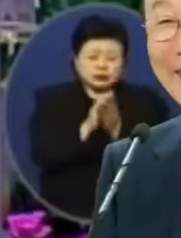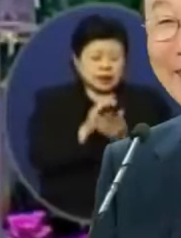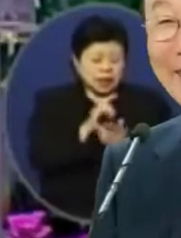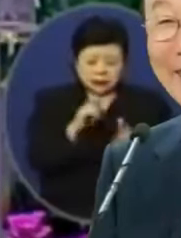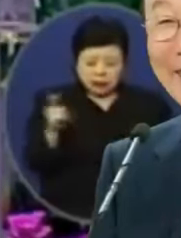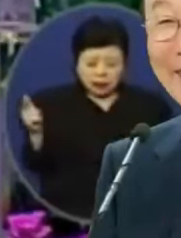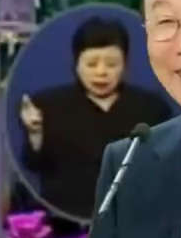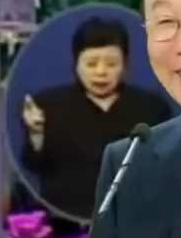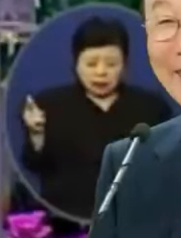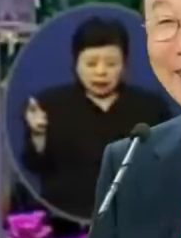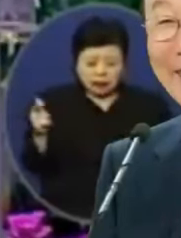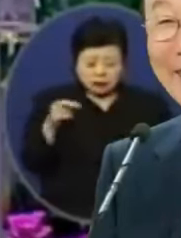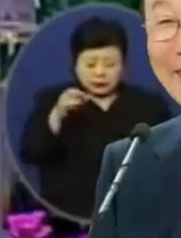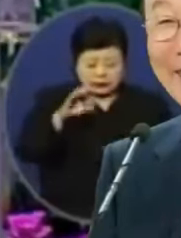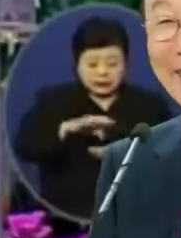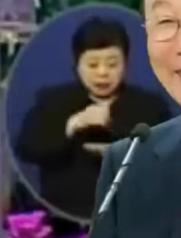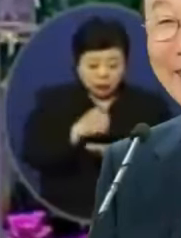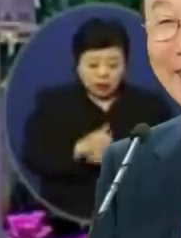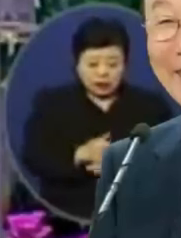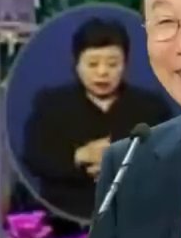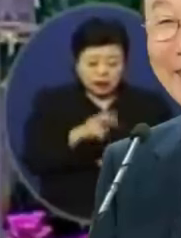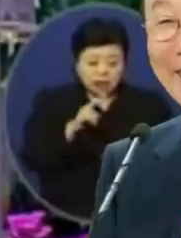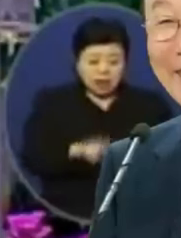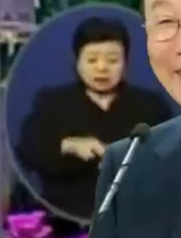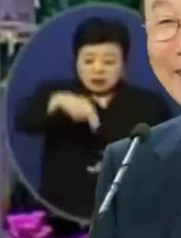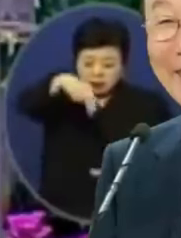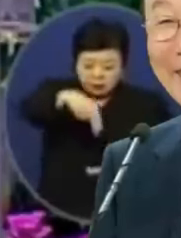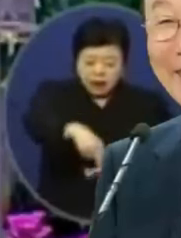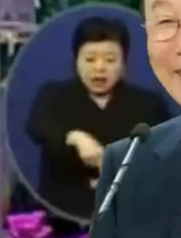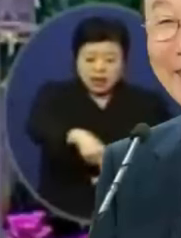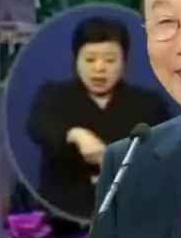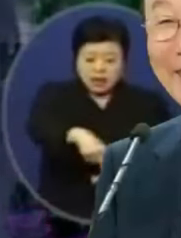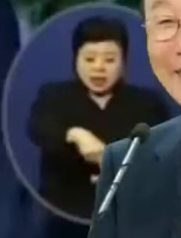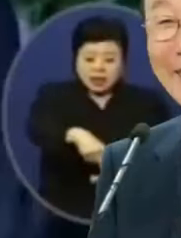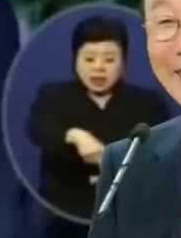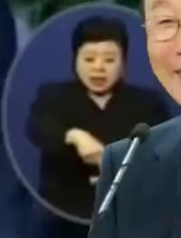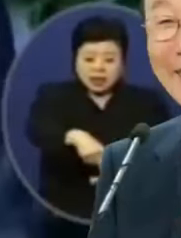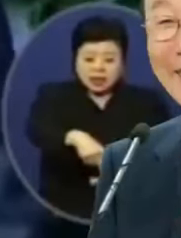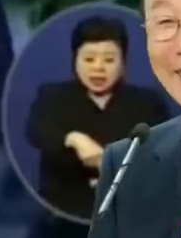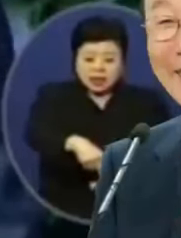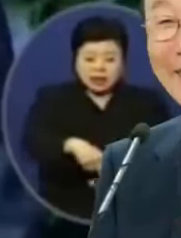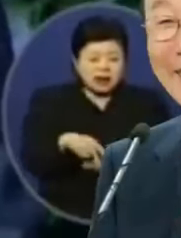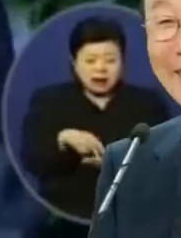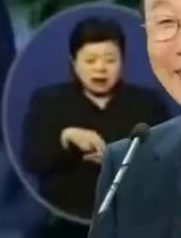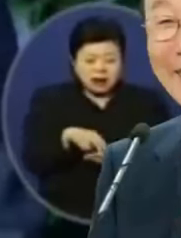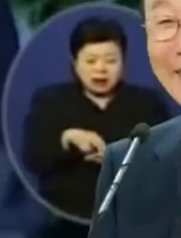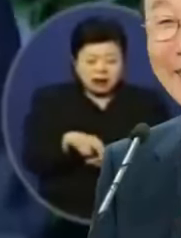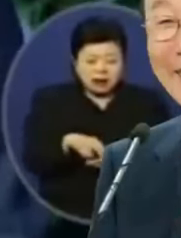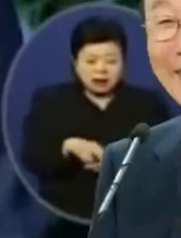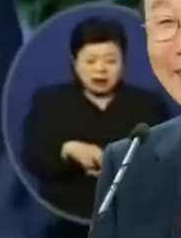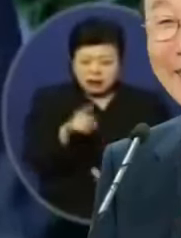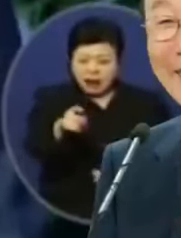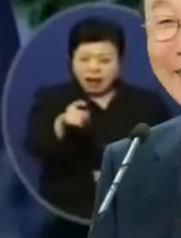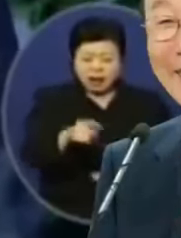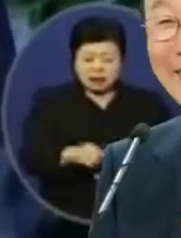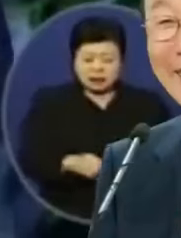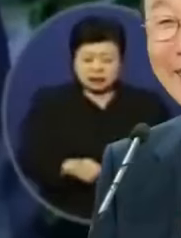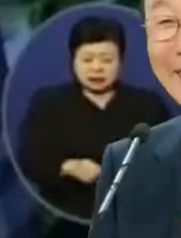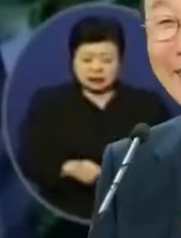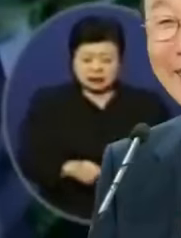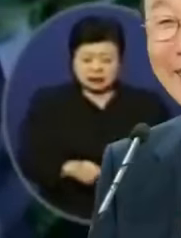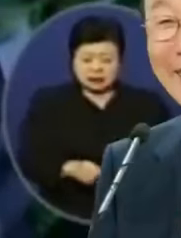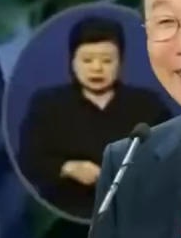그러니 느부갓네살이 앉은 의자에서 벌떡 일어나서 몸을 부들부들 떨었습니다. 야 이놈들아,